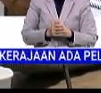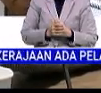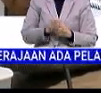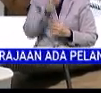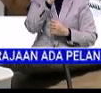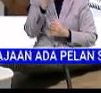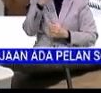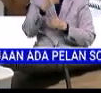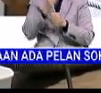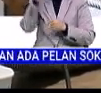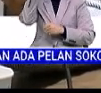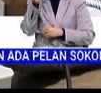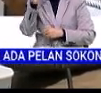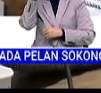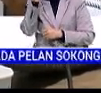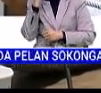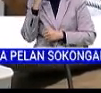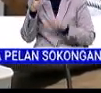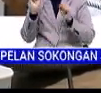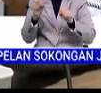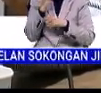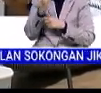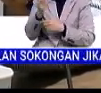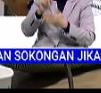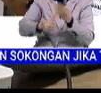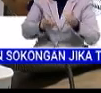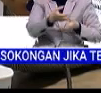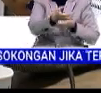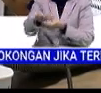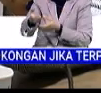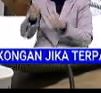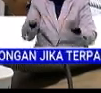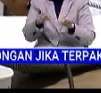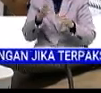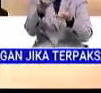dapat experience ni, dia nampak lagi lah apa yang firefighter sebenarnya buat.